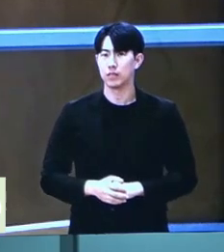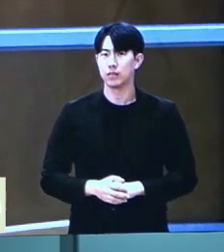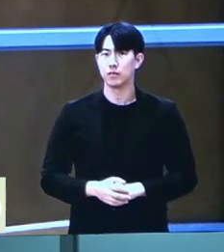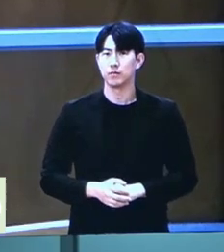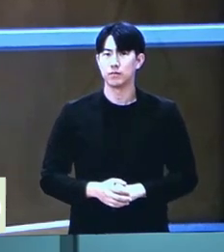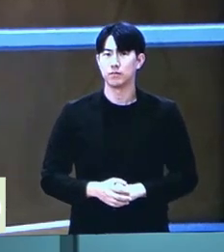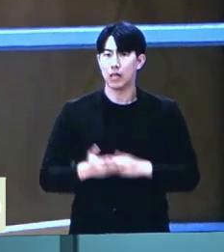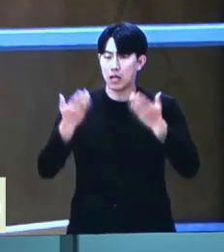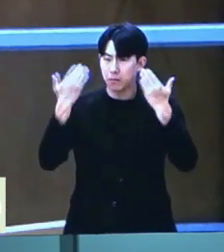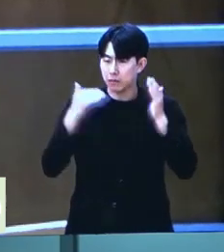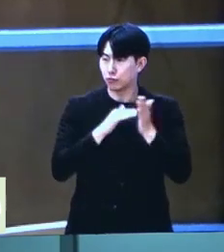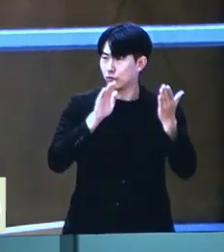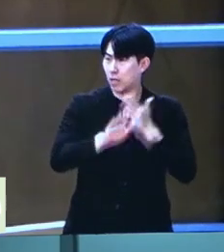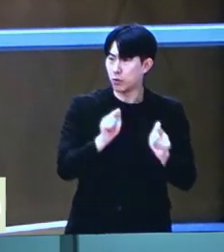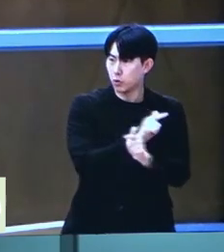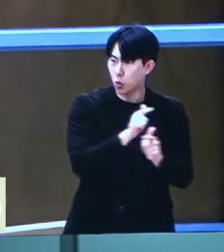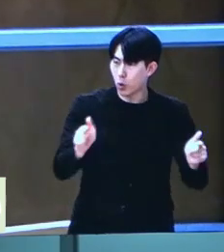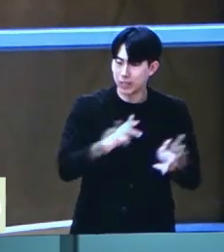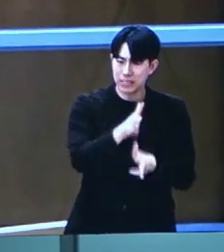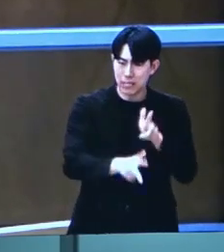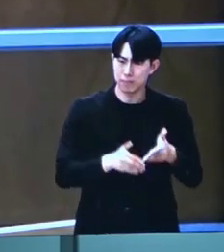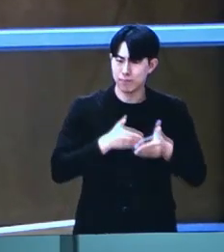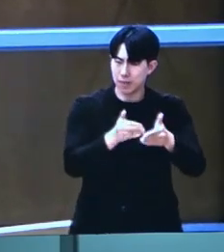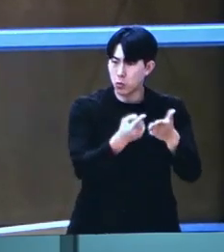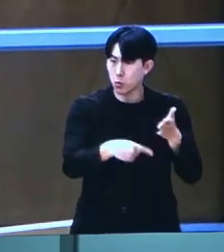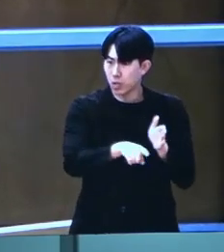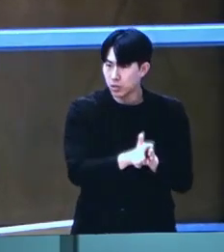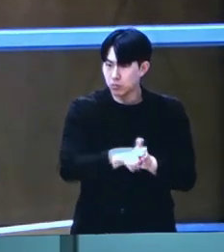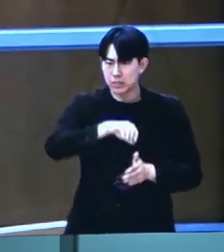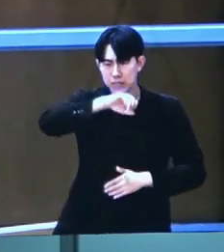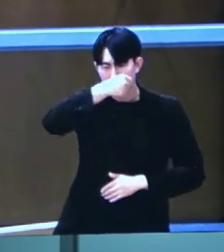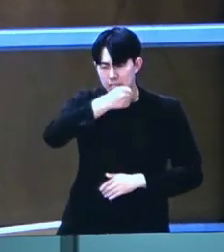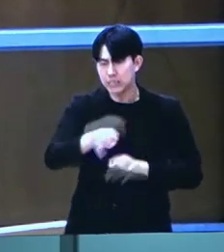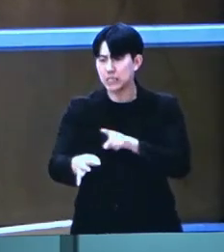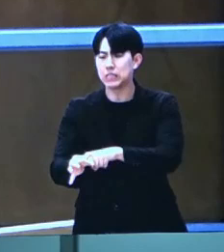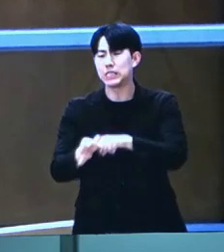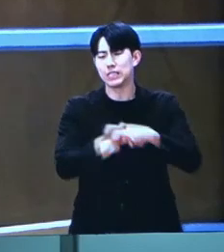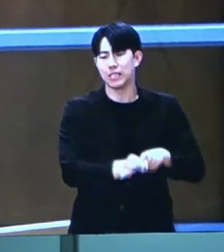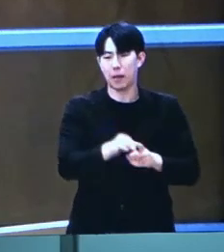지역사회에서 다양한 경험을 할 수 있는 사업을 할 수 있는 예산을 확보하기 위함입니다.